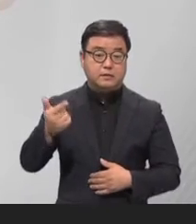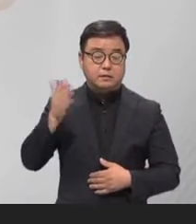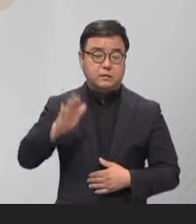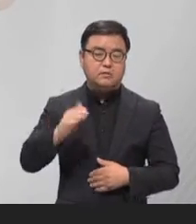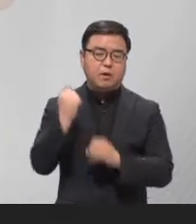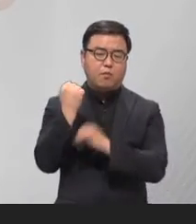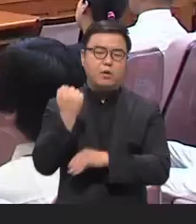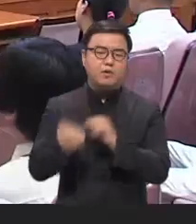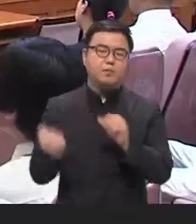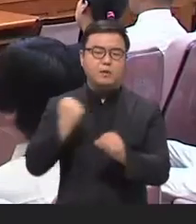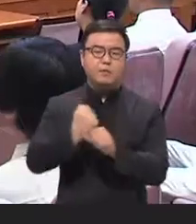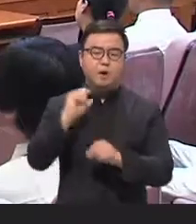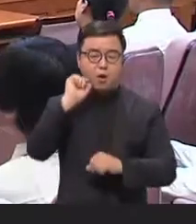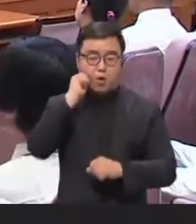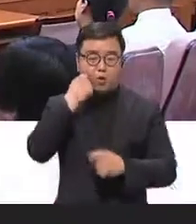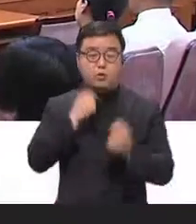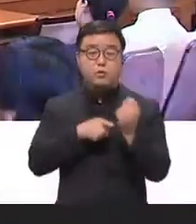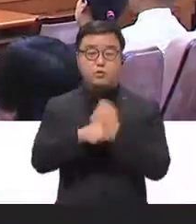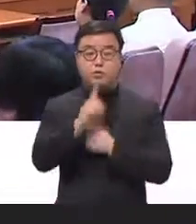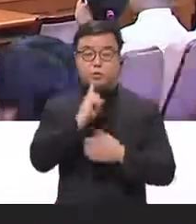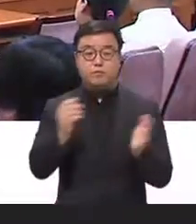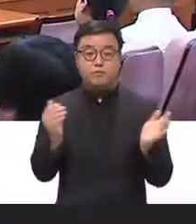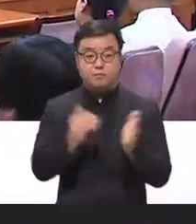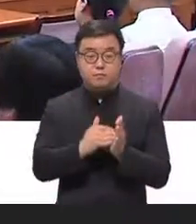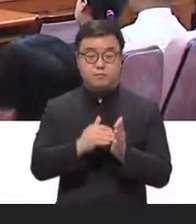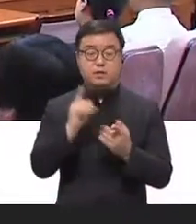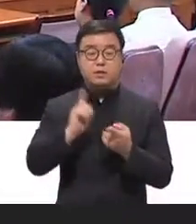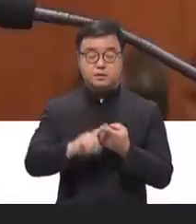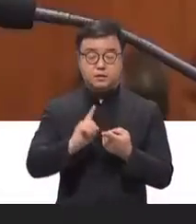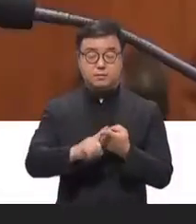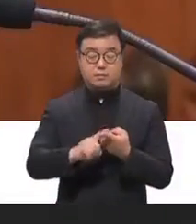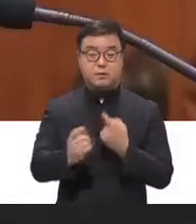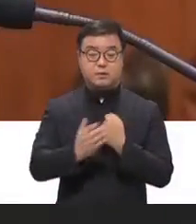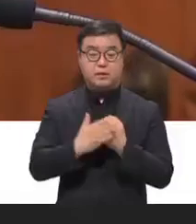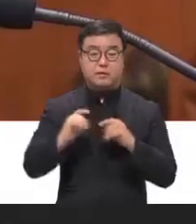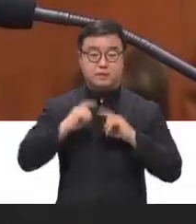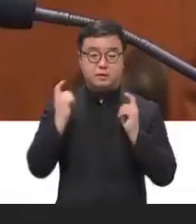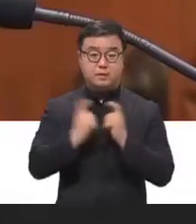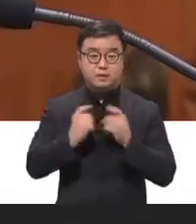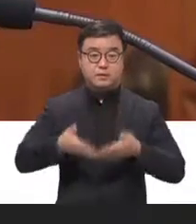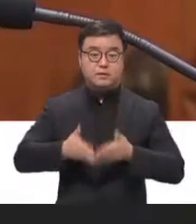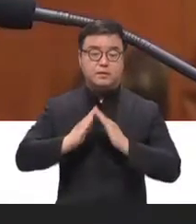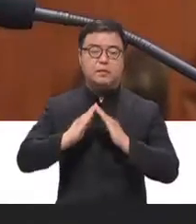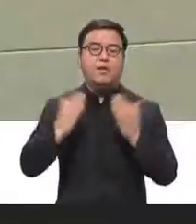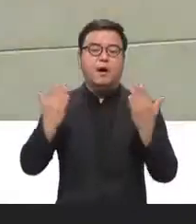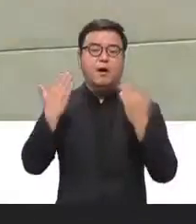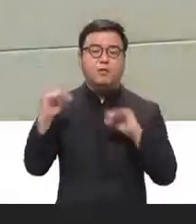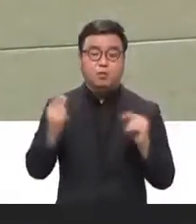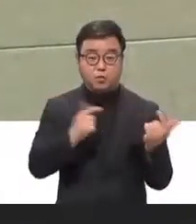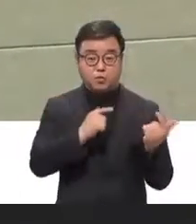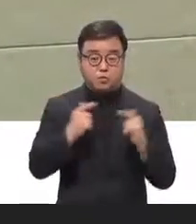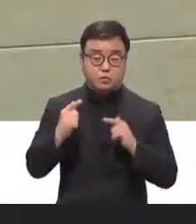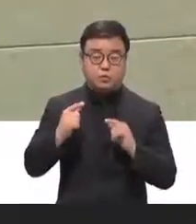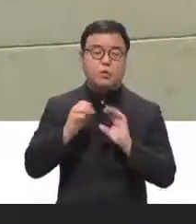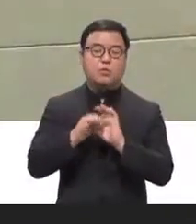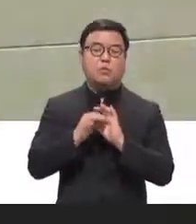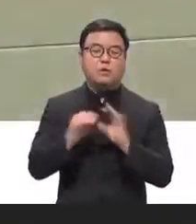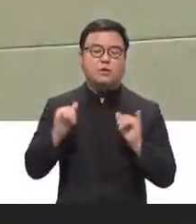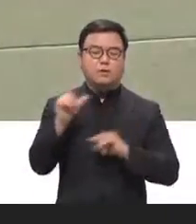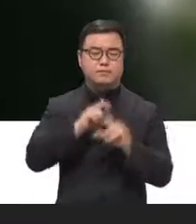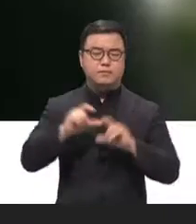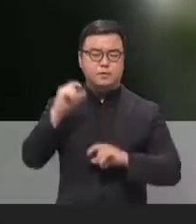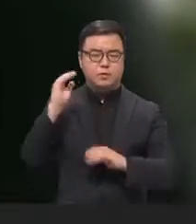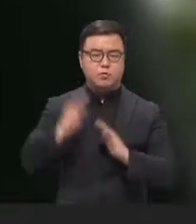판단했습니다 때문에 사립학교 관계자에게는 공직자의 밥먹는 청렴성과 업무의 불가 매 수성이 요청된다고